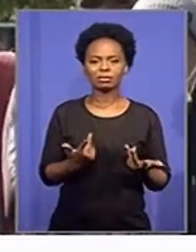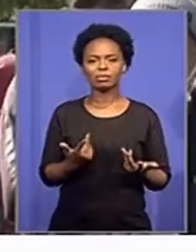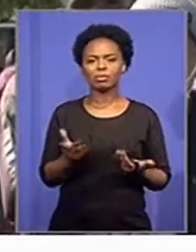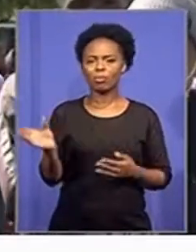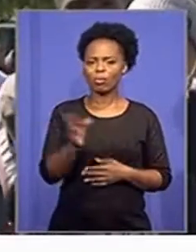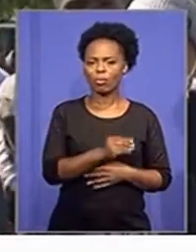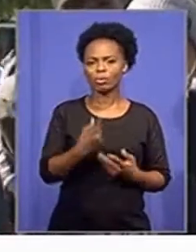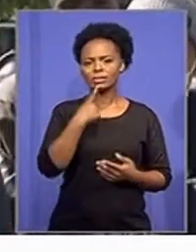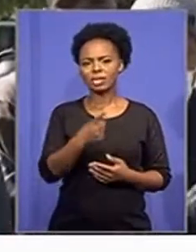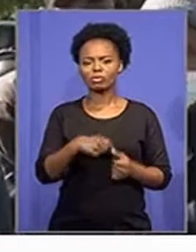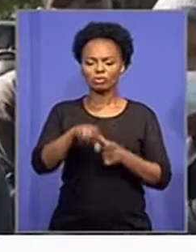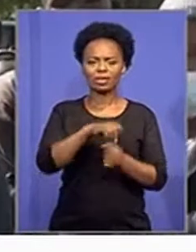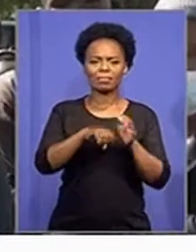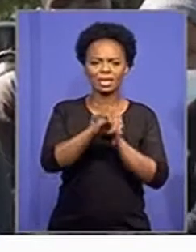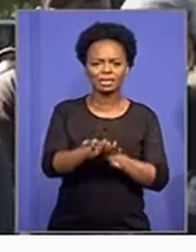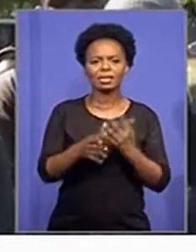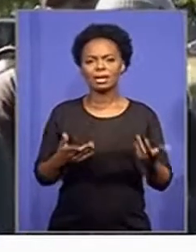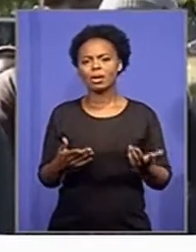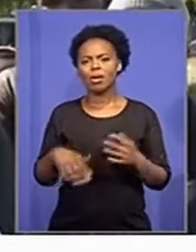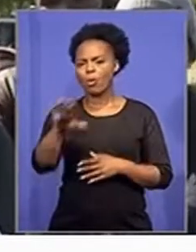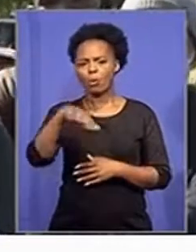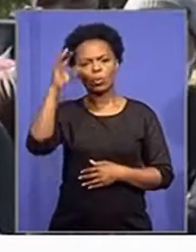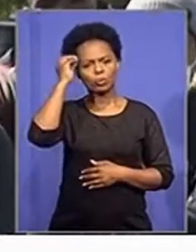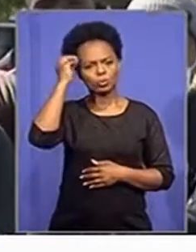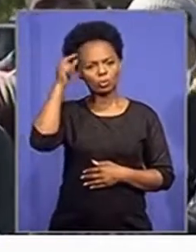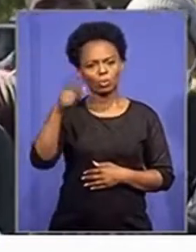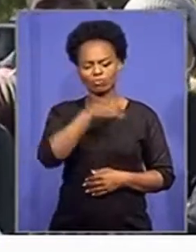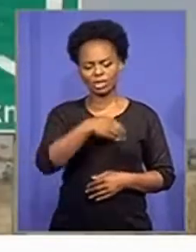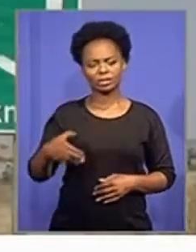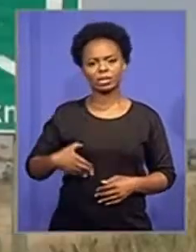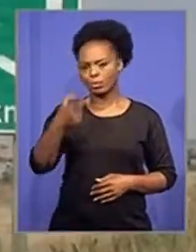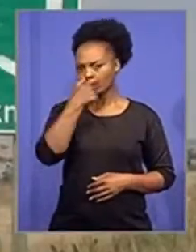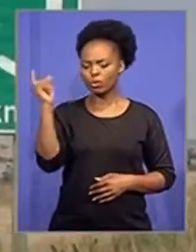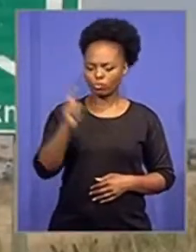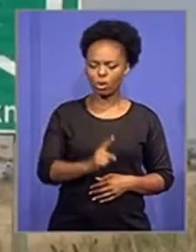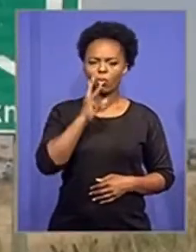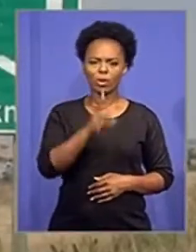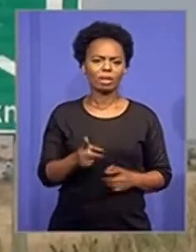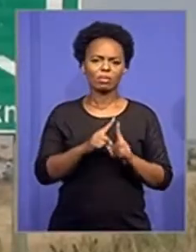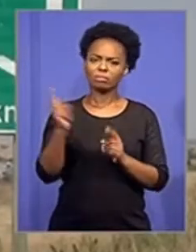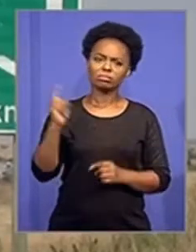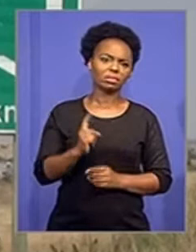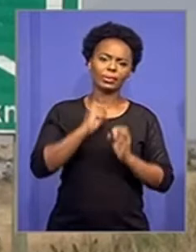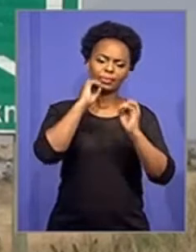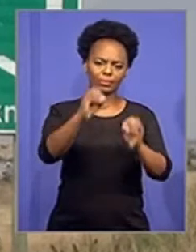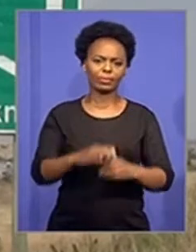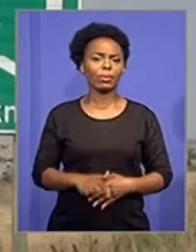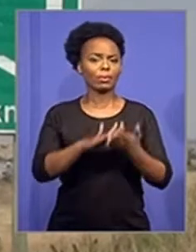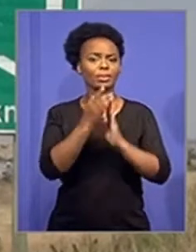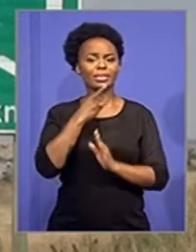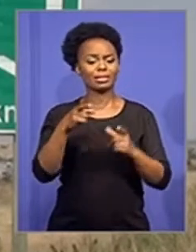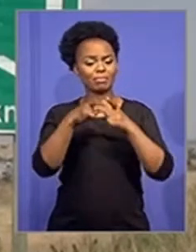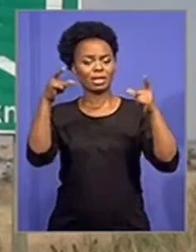tsamile social media hana motho a sa itsebe for event e tlamehile kwana baahi ba re toropo ena ke yona e kgolo ka hara